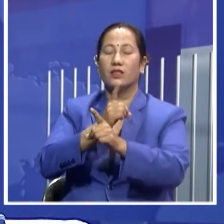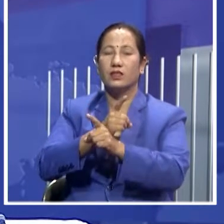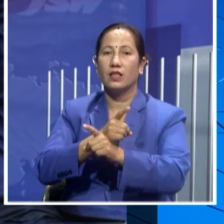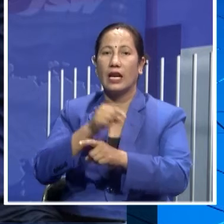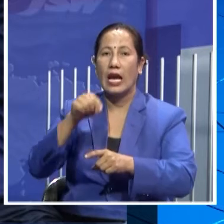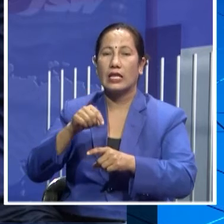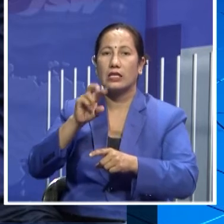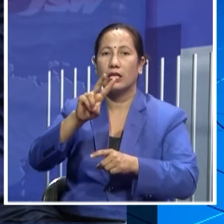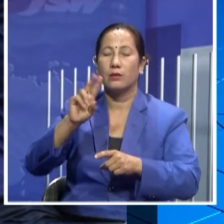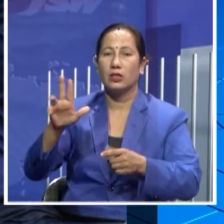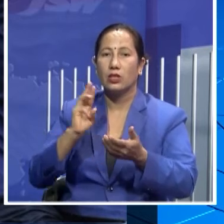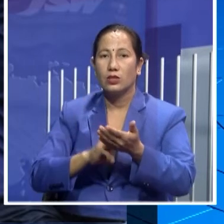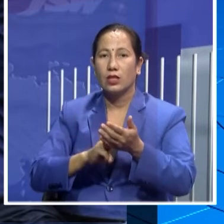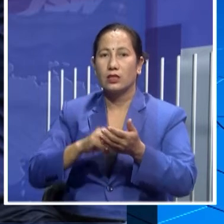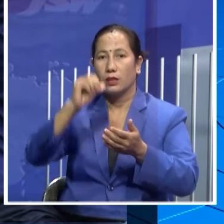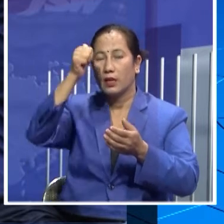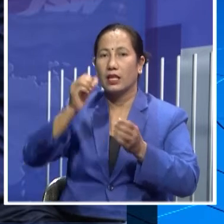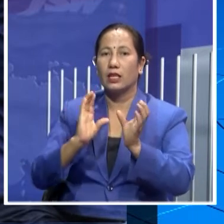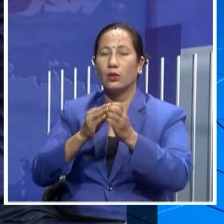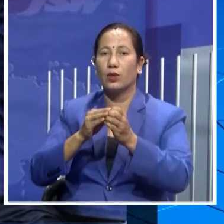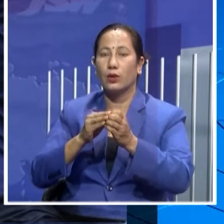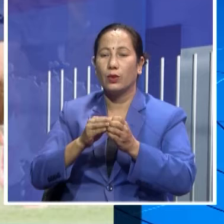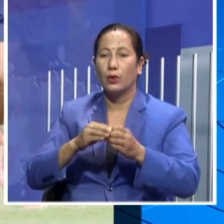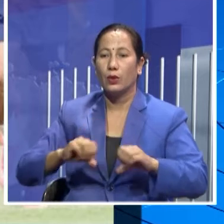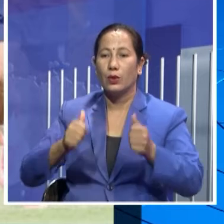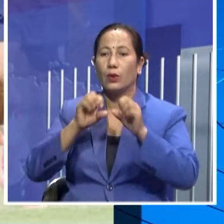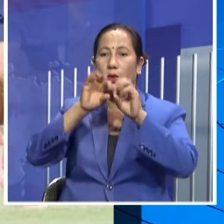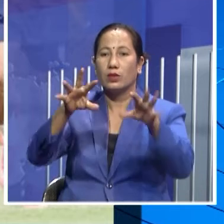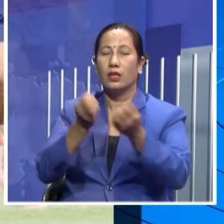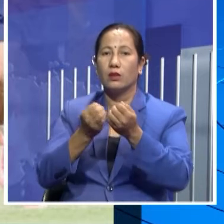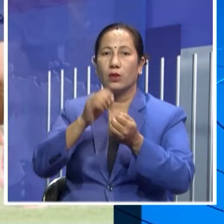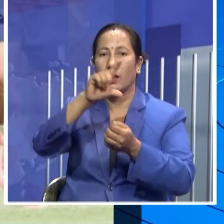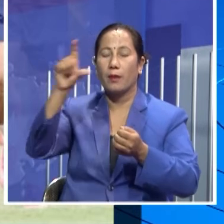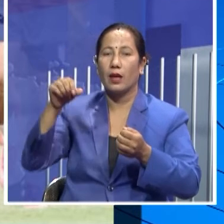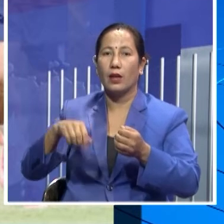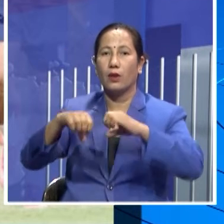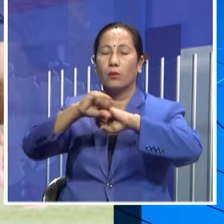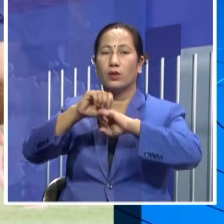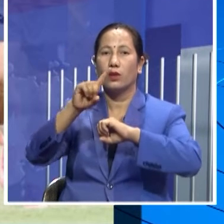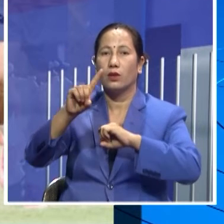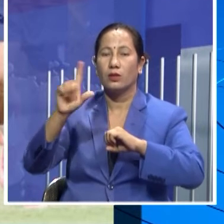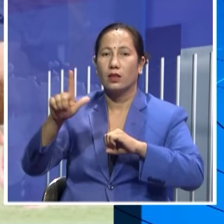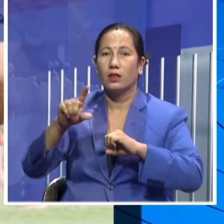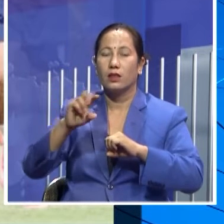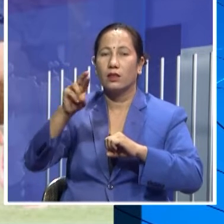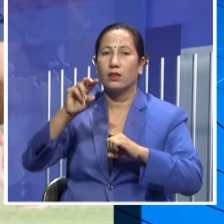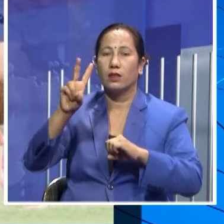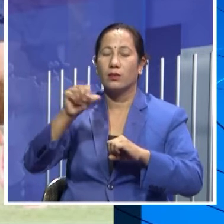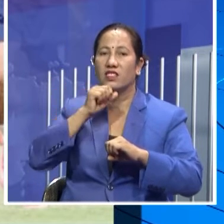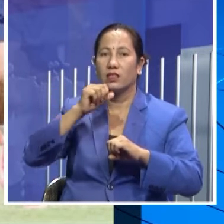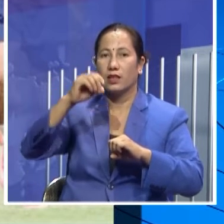आज 25 सदस्यीय भारतीय टोलीको घोषणा गर्नुभएको हो। नेपालले यही भदौ 17 र 20 गते घरेलु मैदानमा